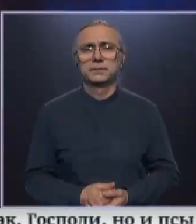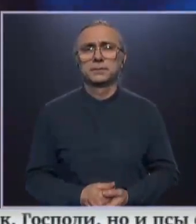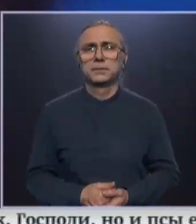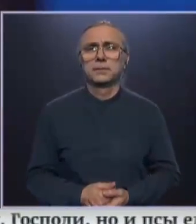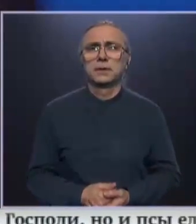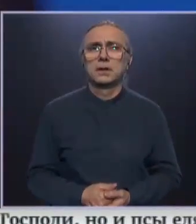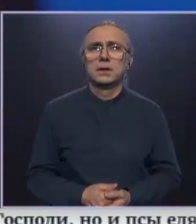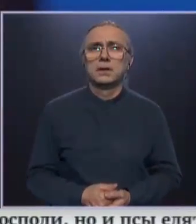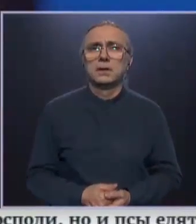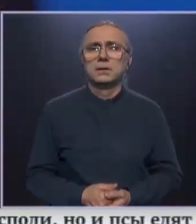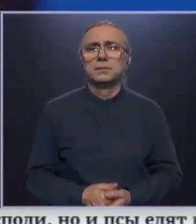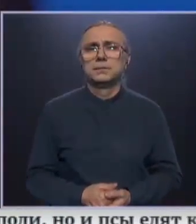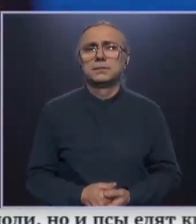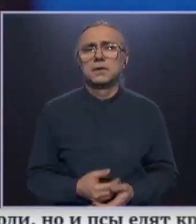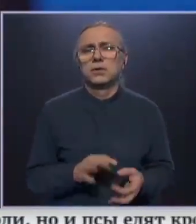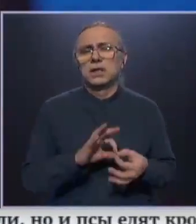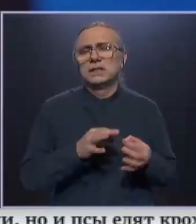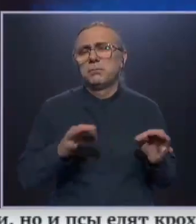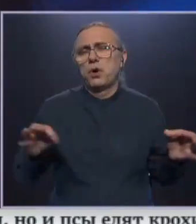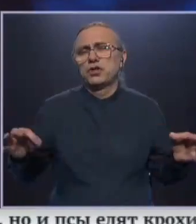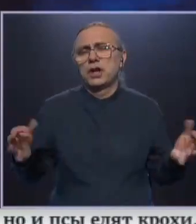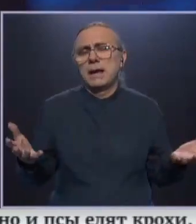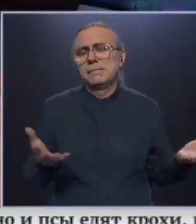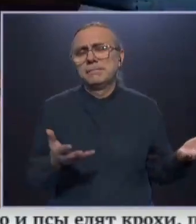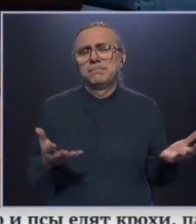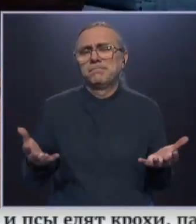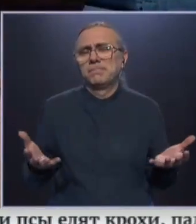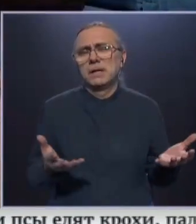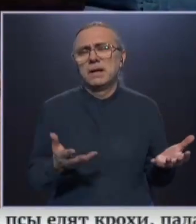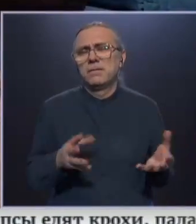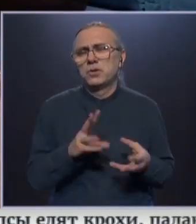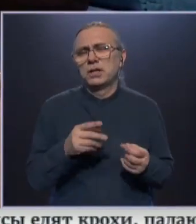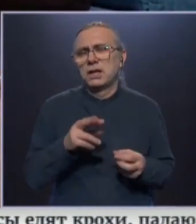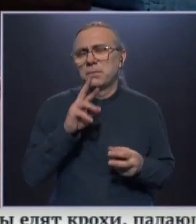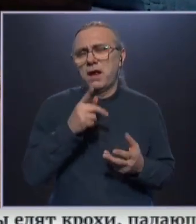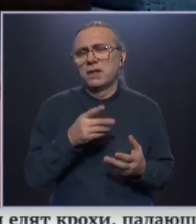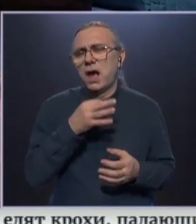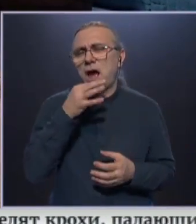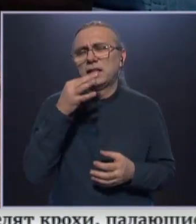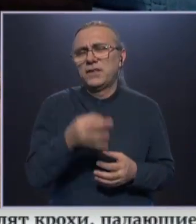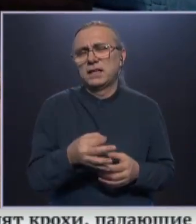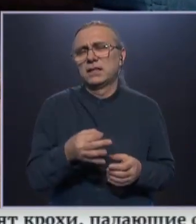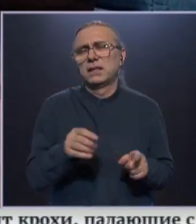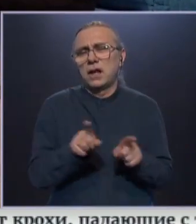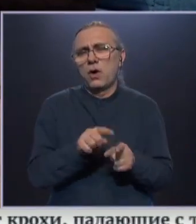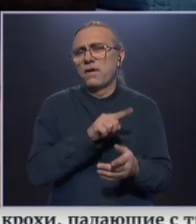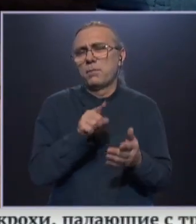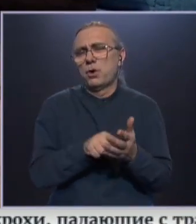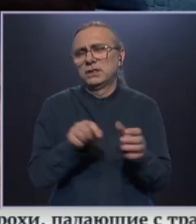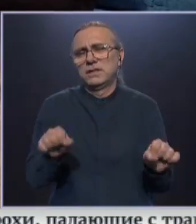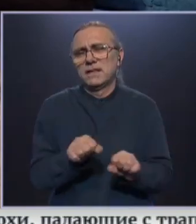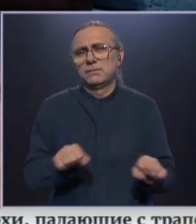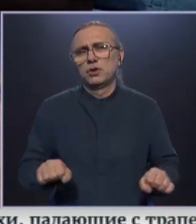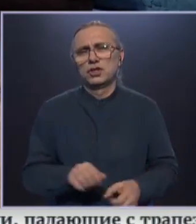сестре. Вы знаете, вот эта вот цепочка очень неправильная. Вот, ответить на такой вопрос почти невозможно. Начните с главного,